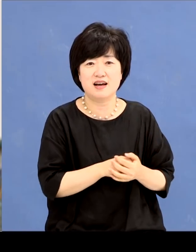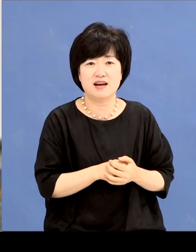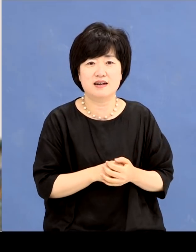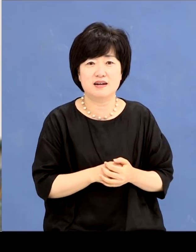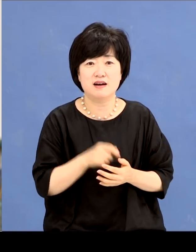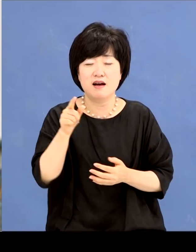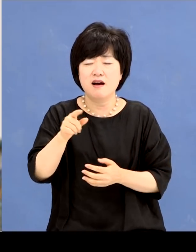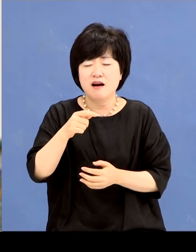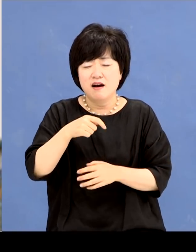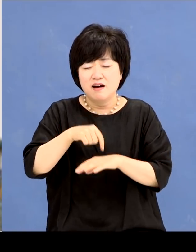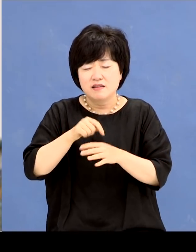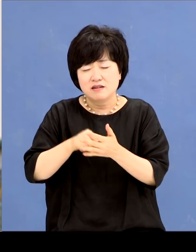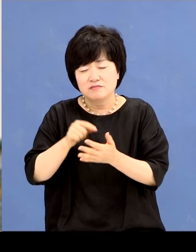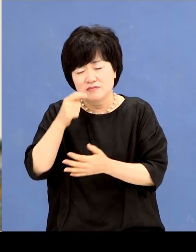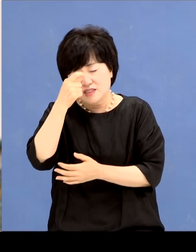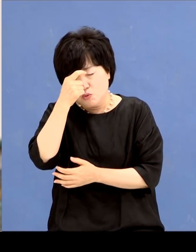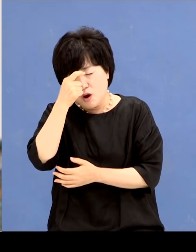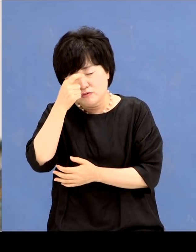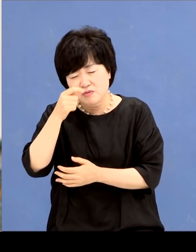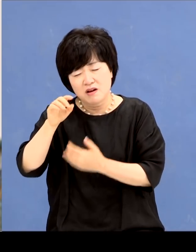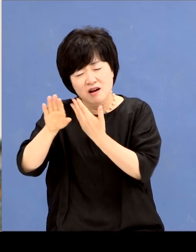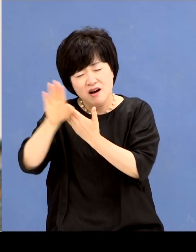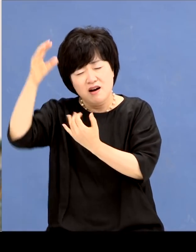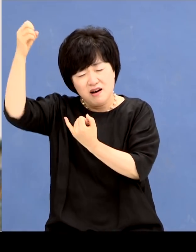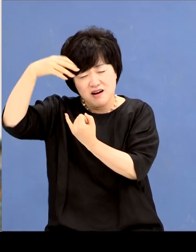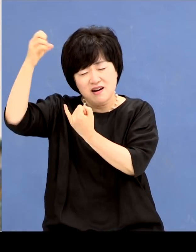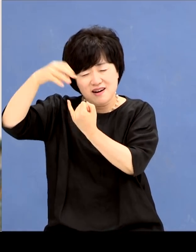다른 기도들을 하고 싶었는데 계속 그 마음이